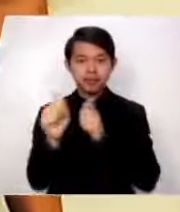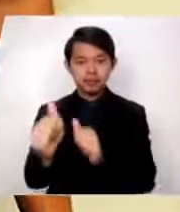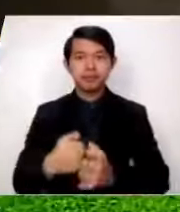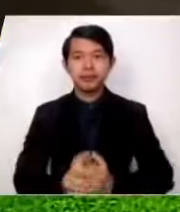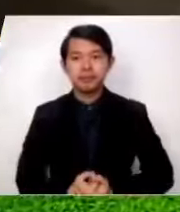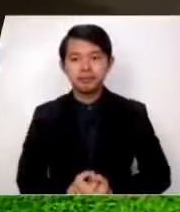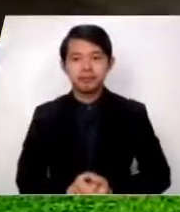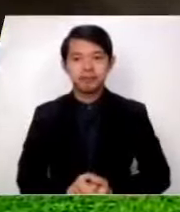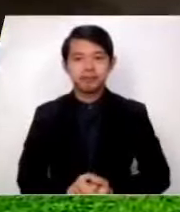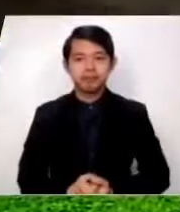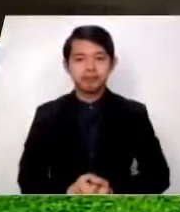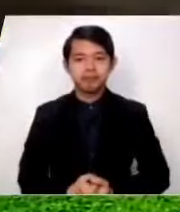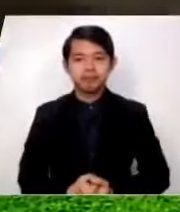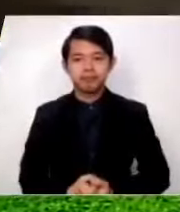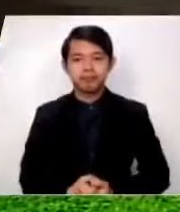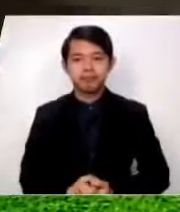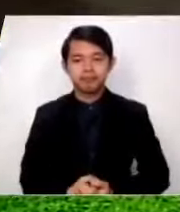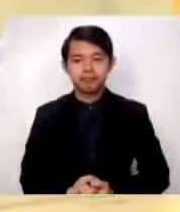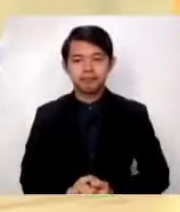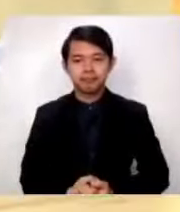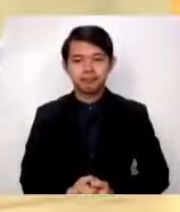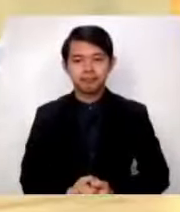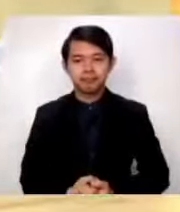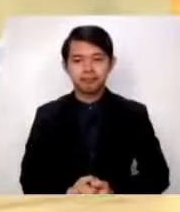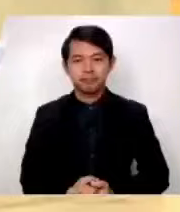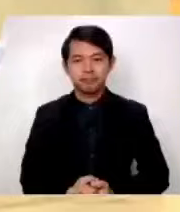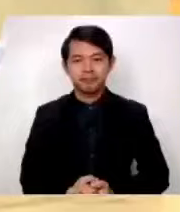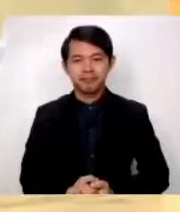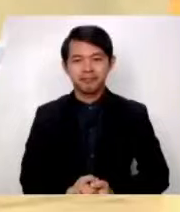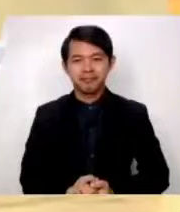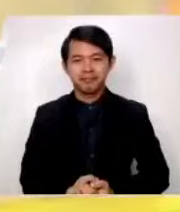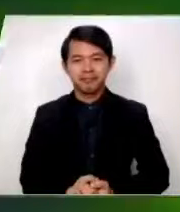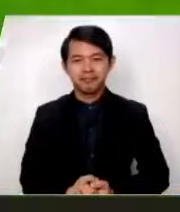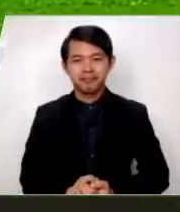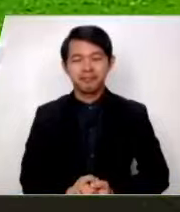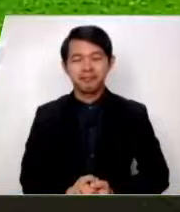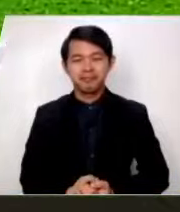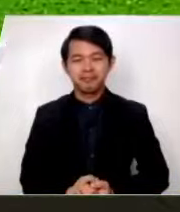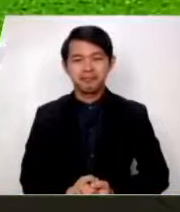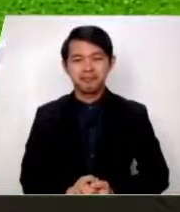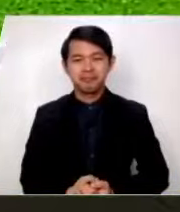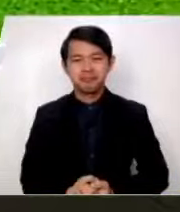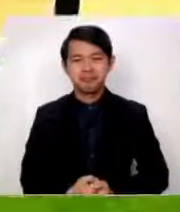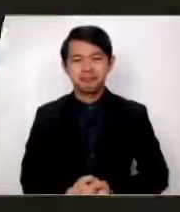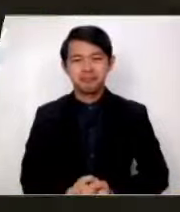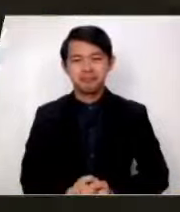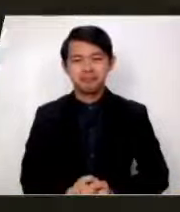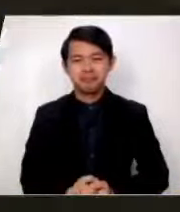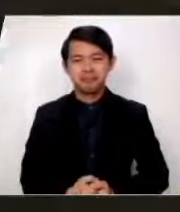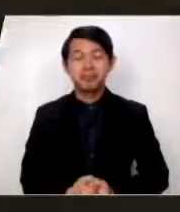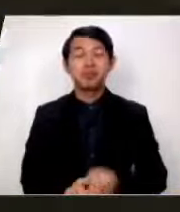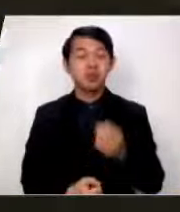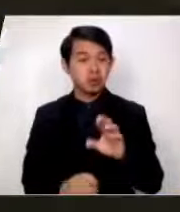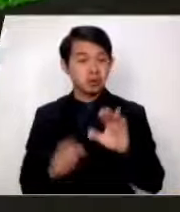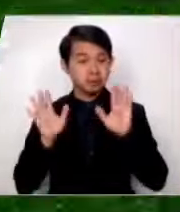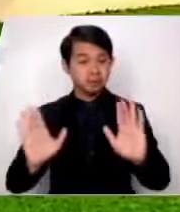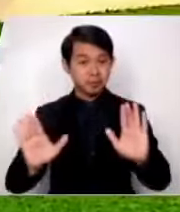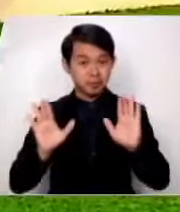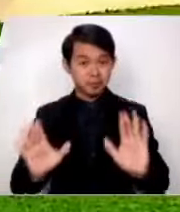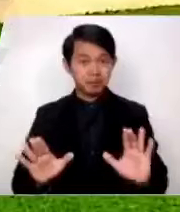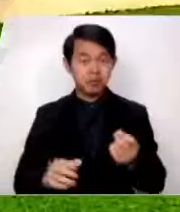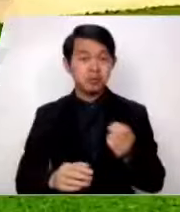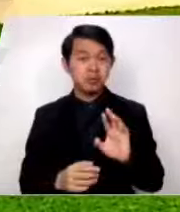presses, Russian twists, bicep curls, mag-push-ups, Superman pulls,